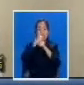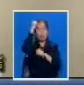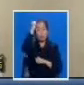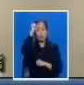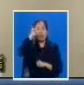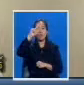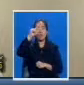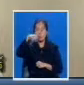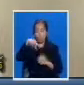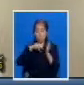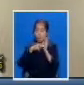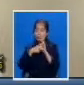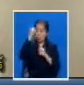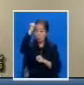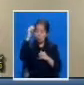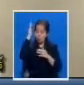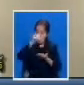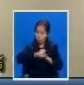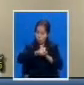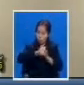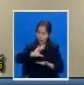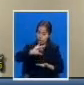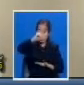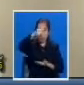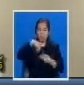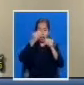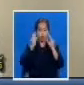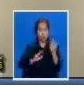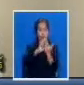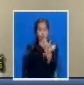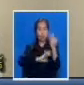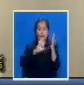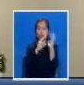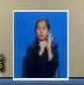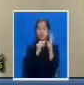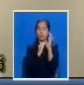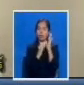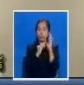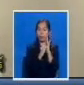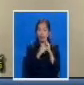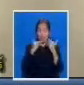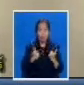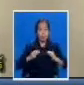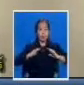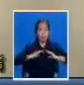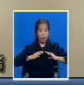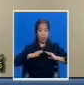ก็คือบริการรถเมย์ดีขึ้นสำหรับพี่น้องประชาชนในกรุงเทพมหานครนะครับตอนนี้พักกันสักครู่นะ